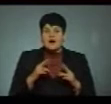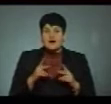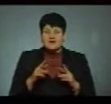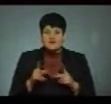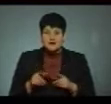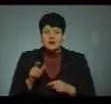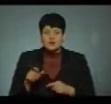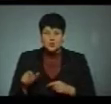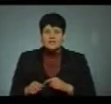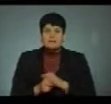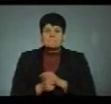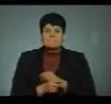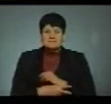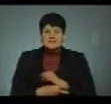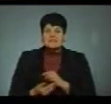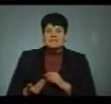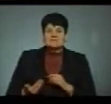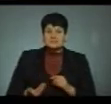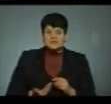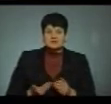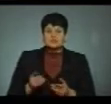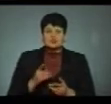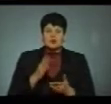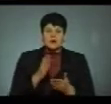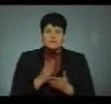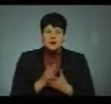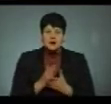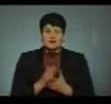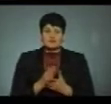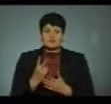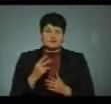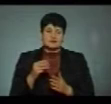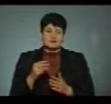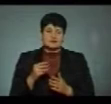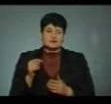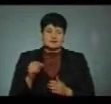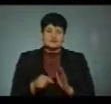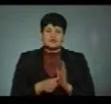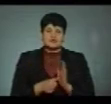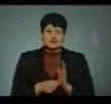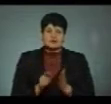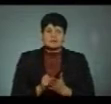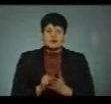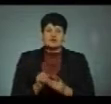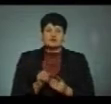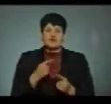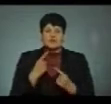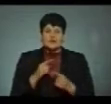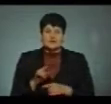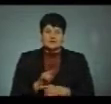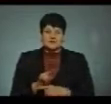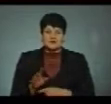людям, тим бідним, жити, що мають 1600 пенсії, а ви таке говорите, а? Що ви таке говорите в брешті